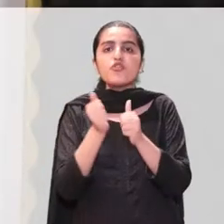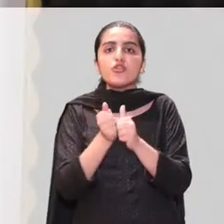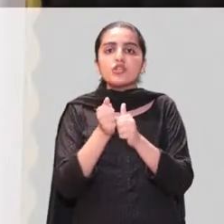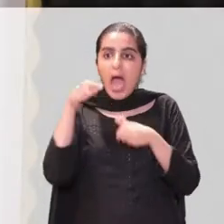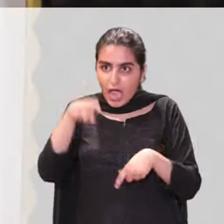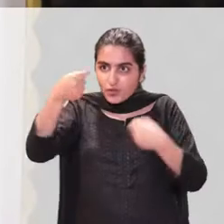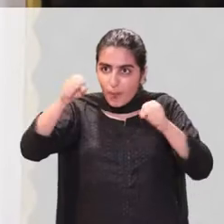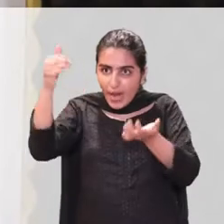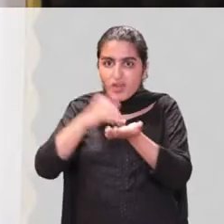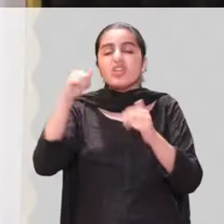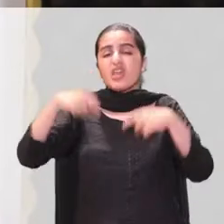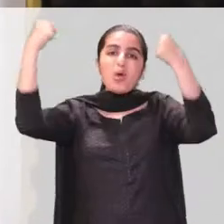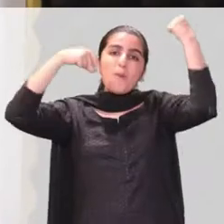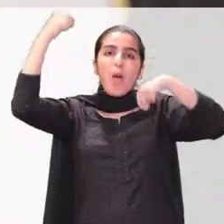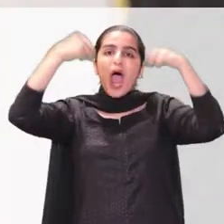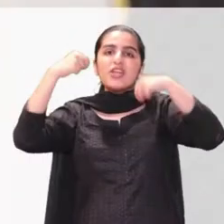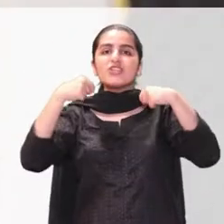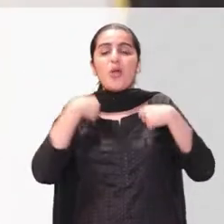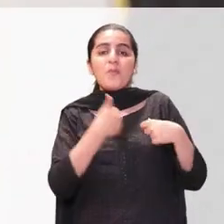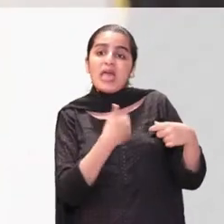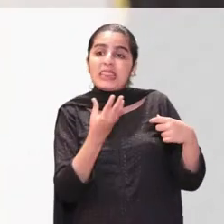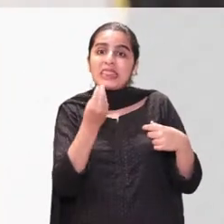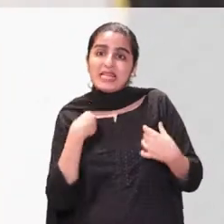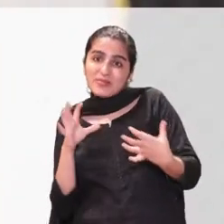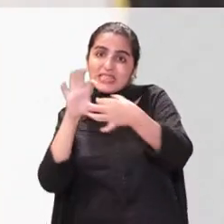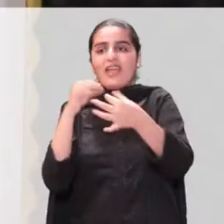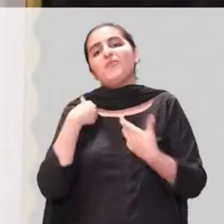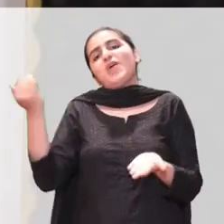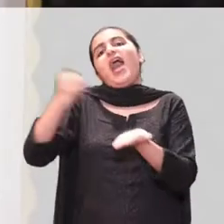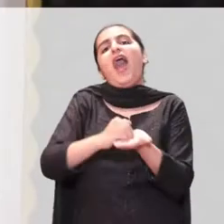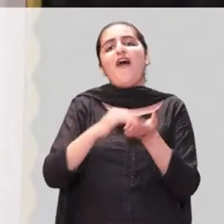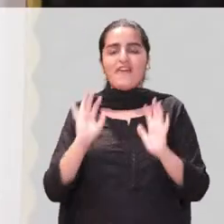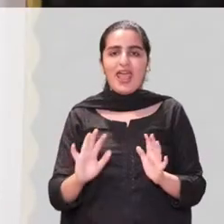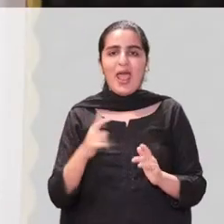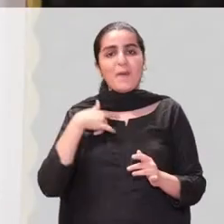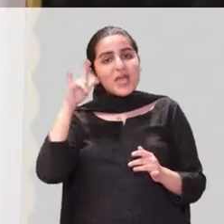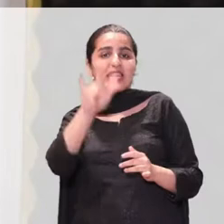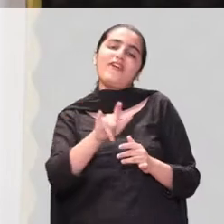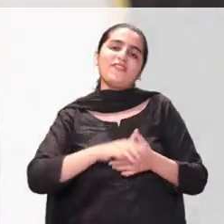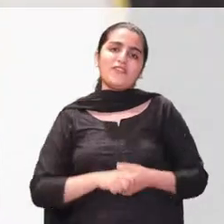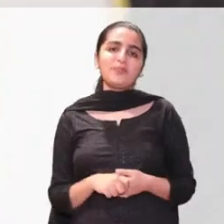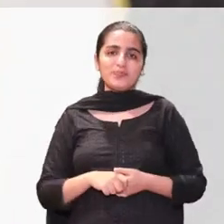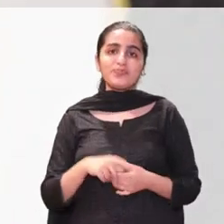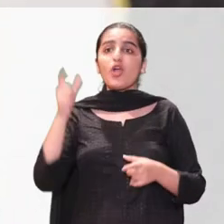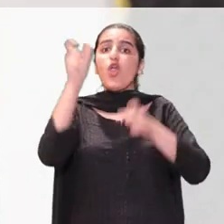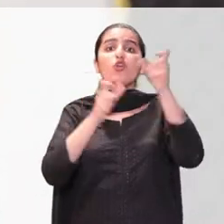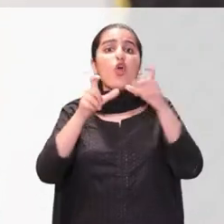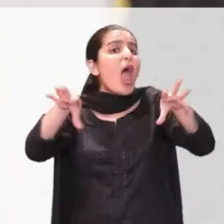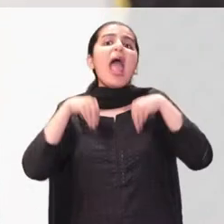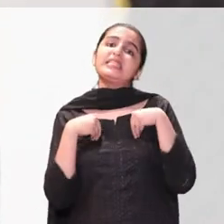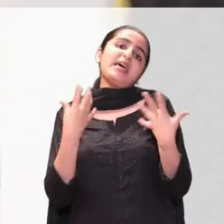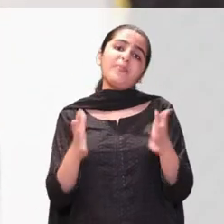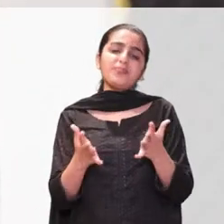जाए आखिर इस बारिश में शहीदों मोहब्बत या फिर पहुंच गया मंजिल को डुबो तो हुआ ऐसे ही के